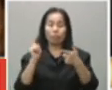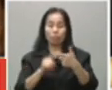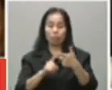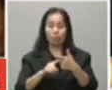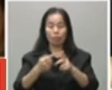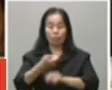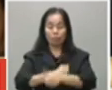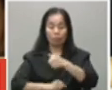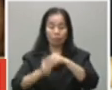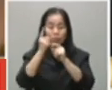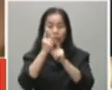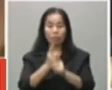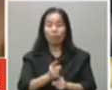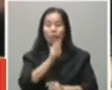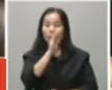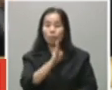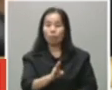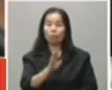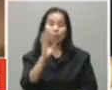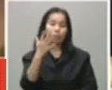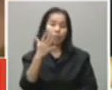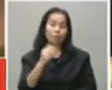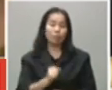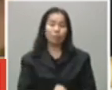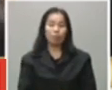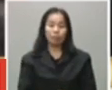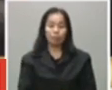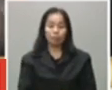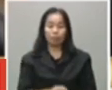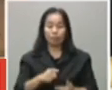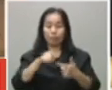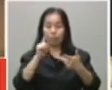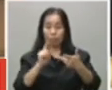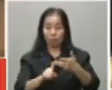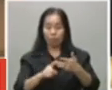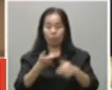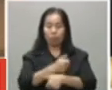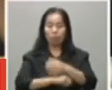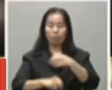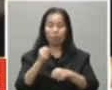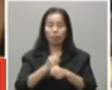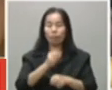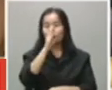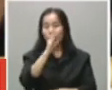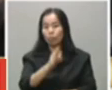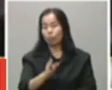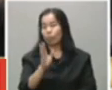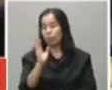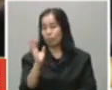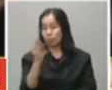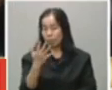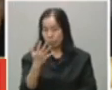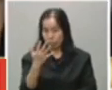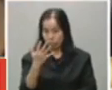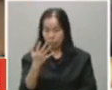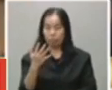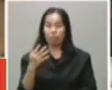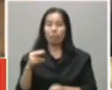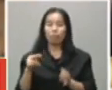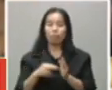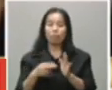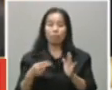านทางจริยธรรมอย่างร้ายแรงไม่ปฏิบัติหน้าที่ด้วยความซื่อสัตย์สุจริตไม่มีความ